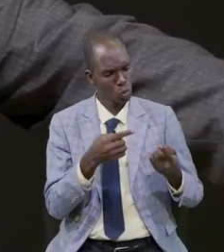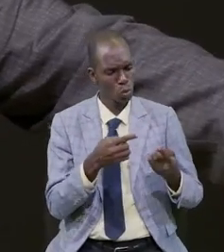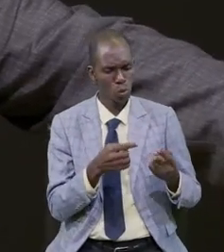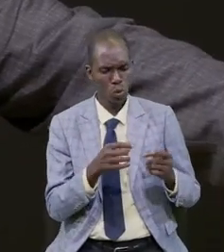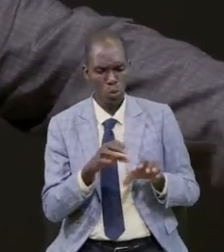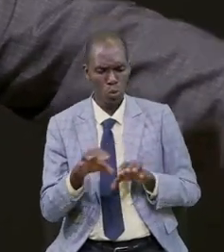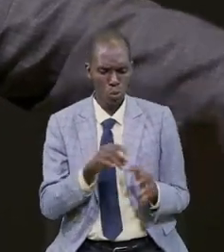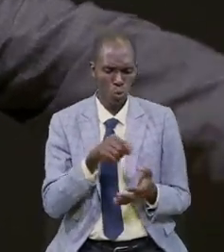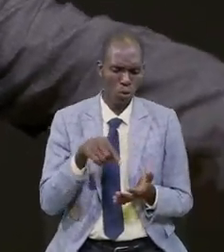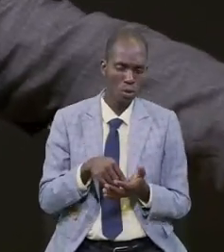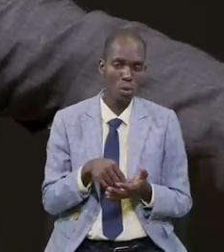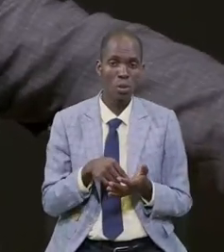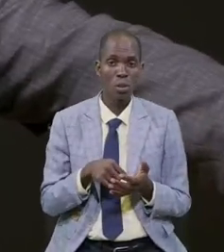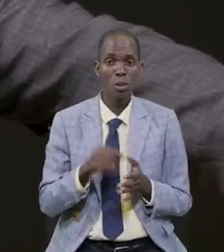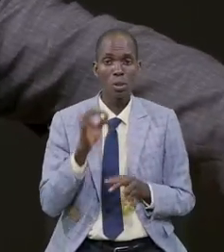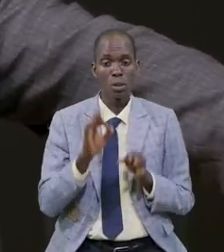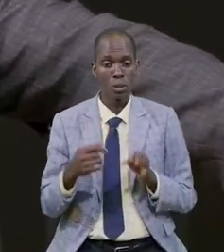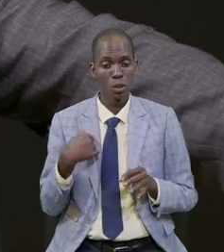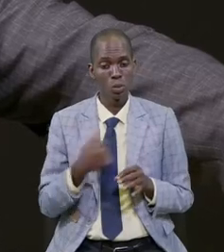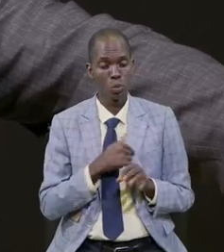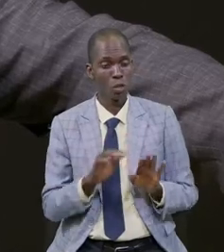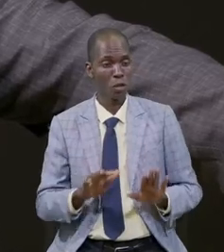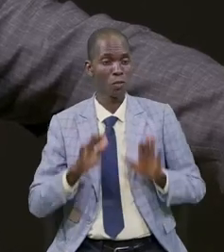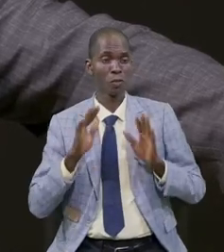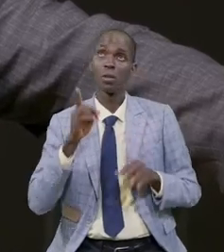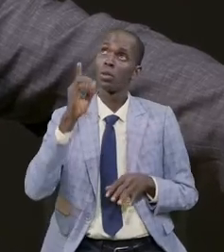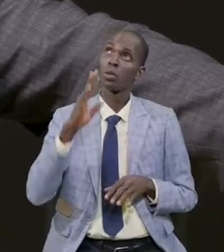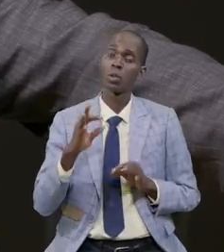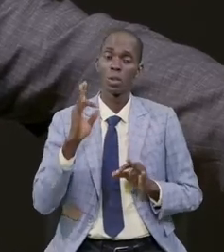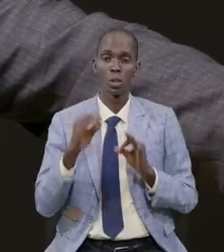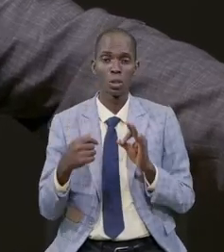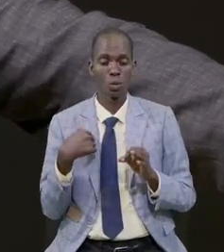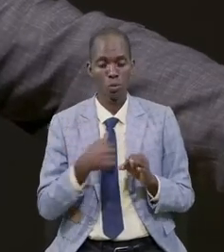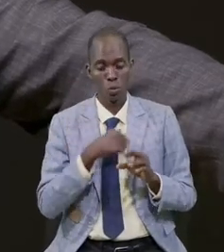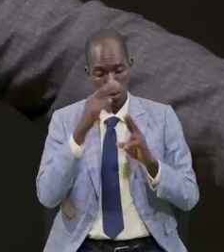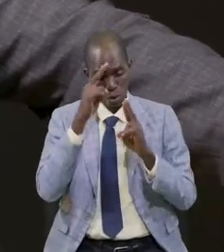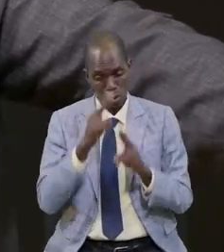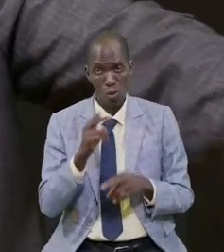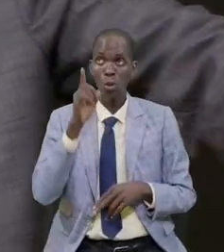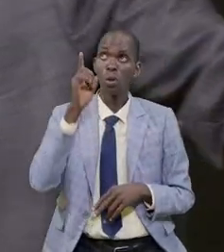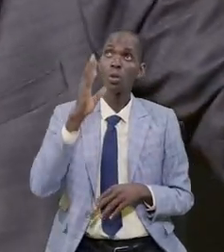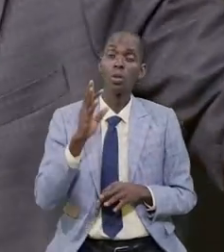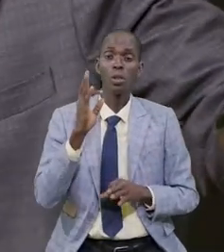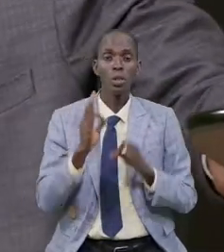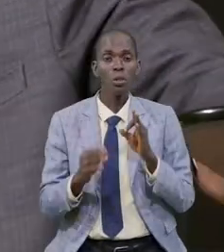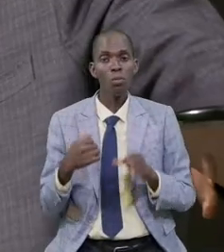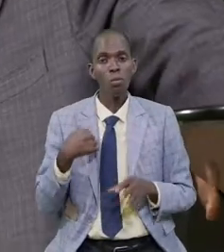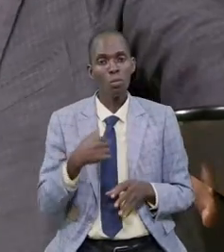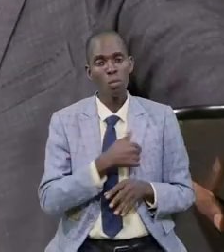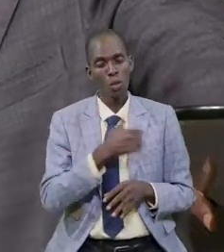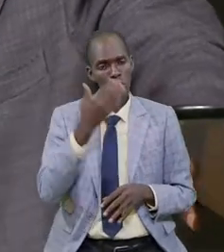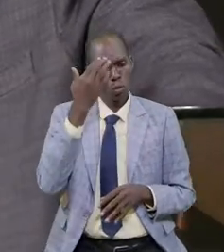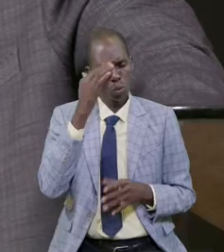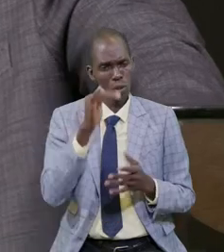ceci », si nous craignons Dieu, si nous honorons Dieu, si nous savons